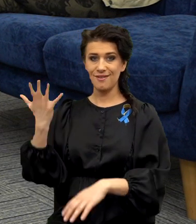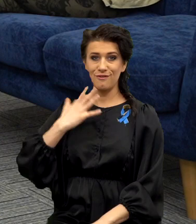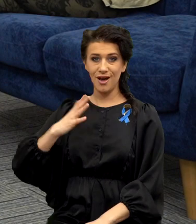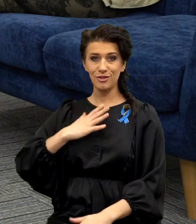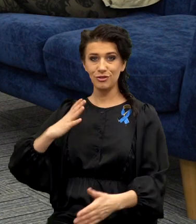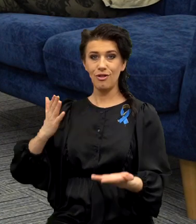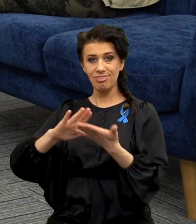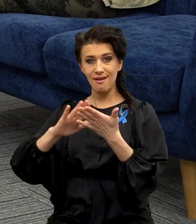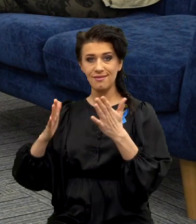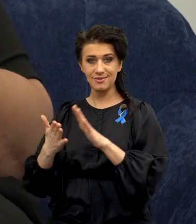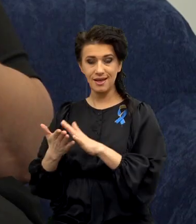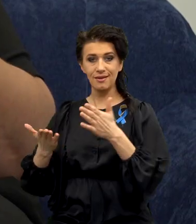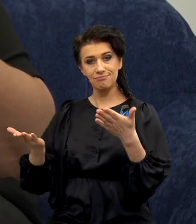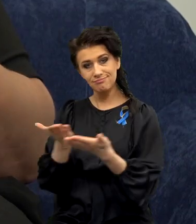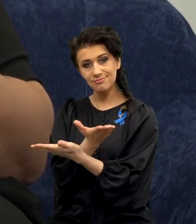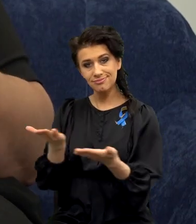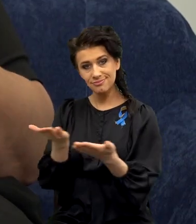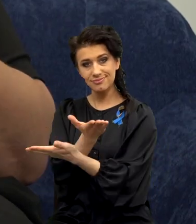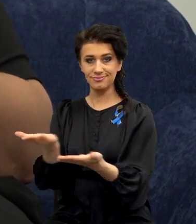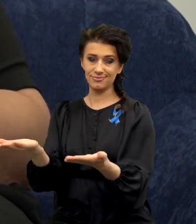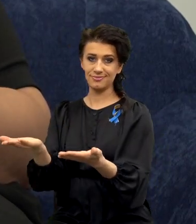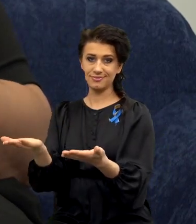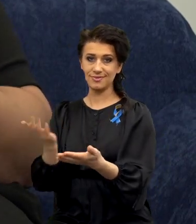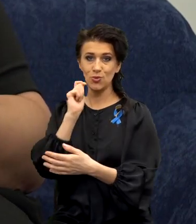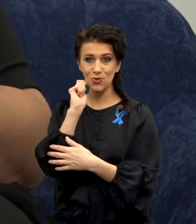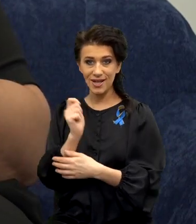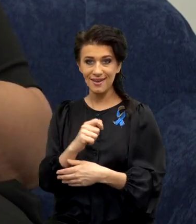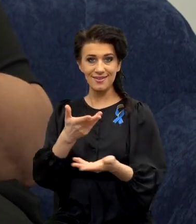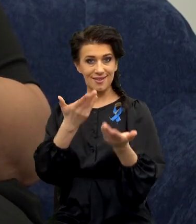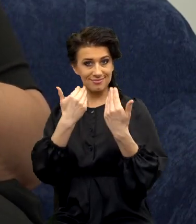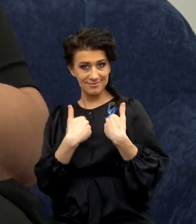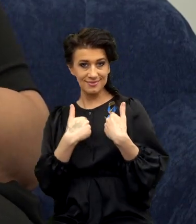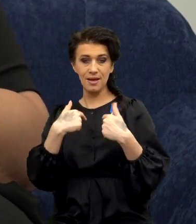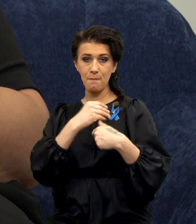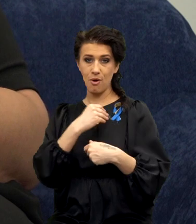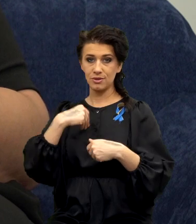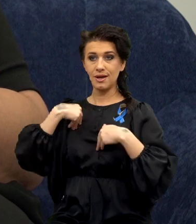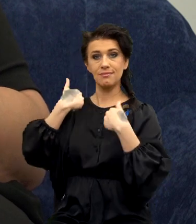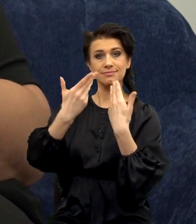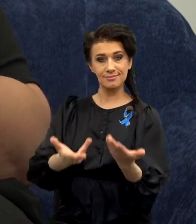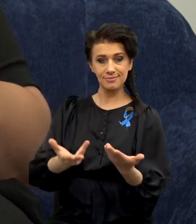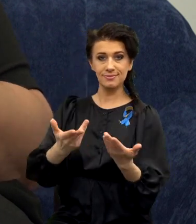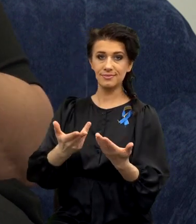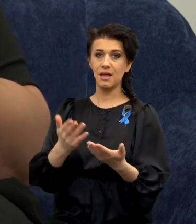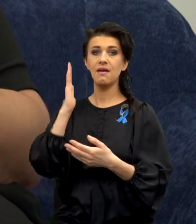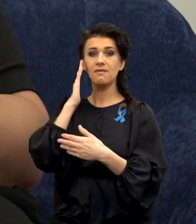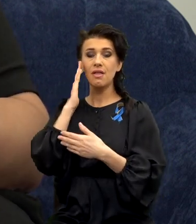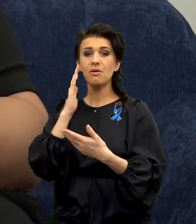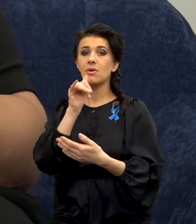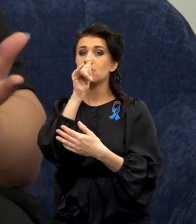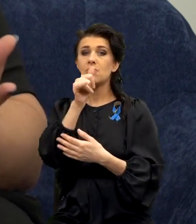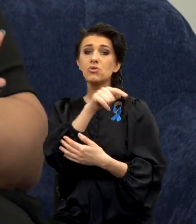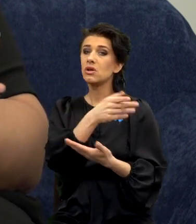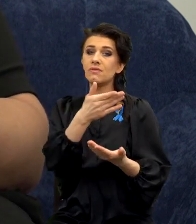ta autonomia tej osoby. Gdyby to nie było jakby zabranie, oprócz tego, że w tym momencie nie mogę wrócić, to jeszcze tego wszystkiego,